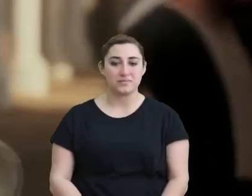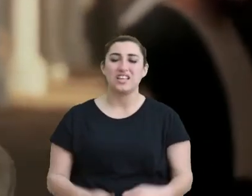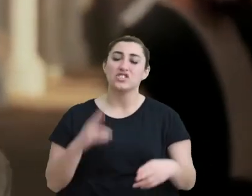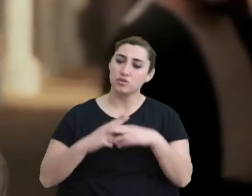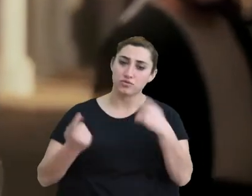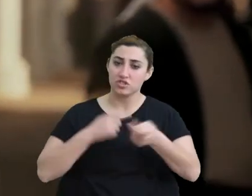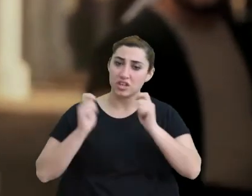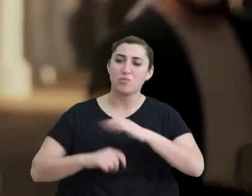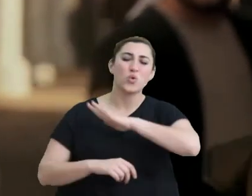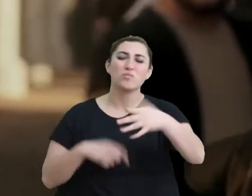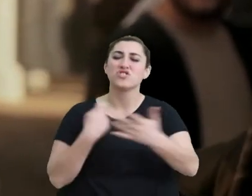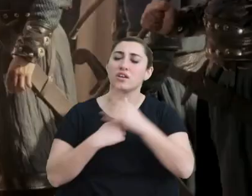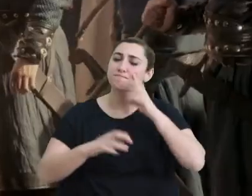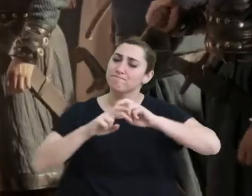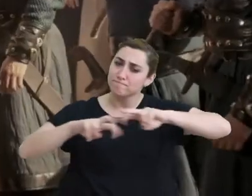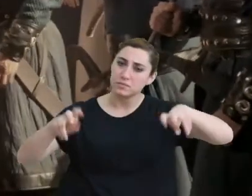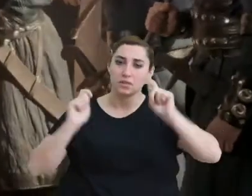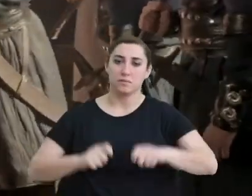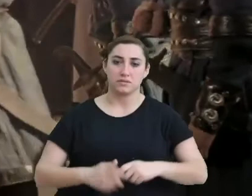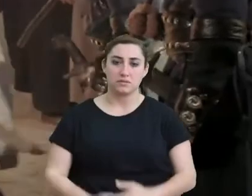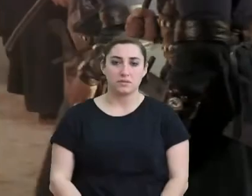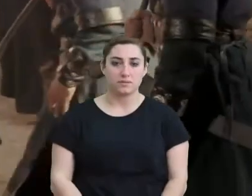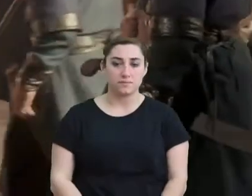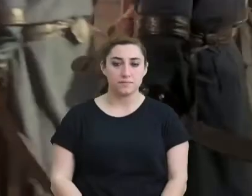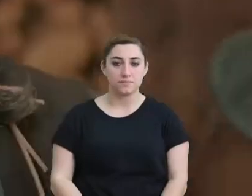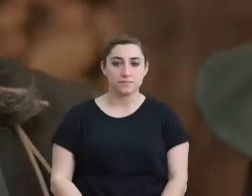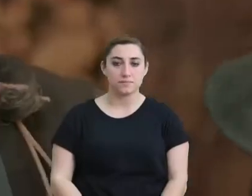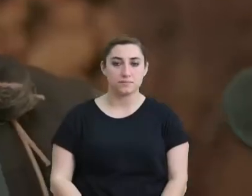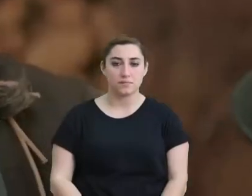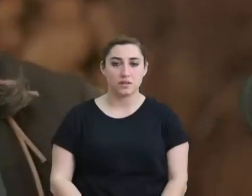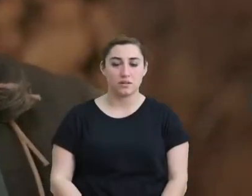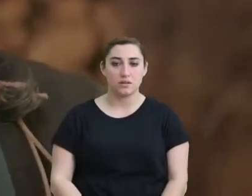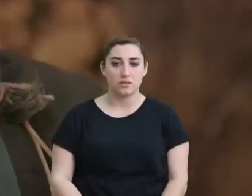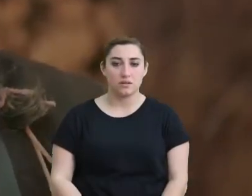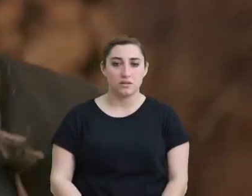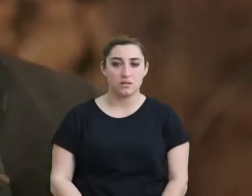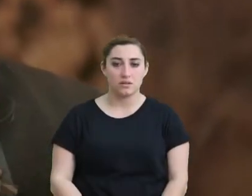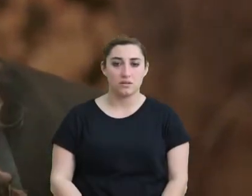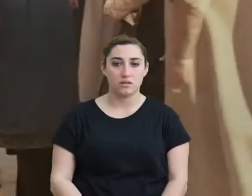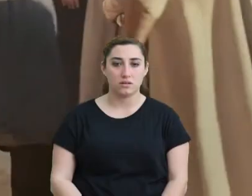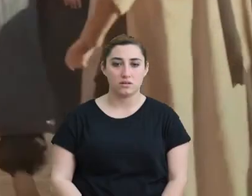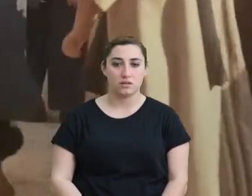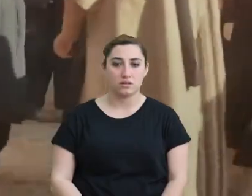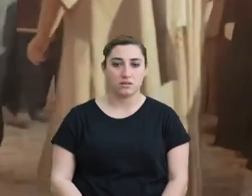Tez davranın. Bütün çarşıyı dedik dedik edin. Demirci onlara anlam verememiş gibi şaşkın.